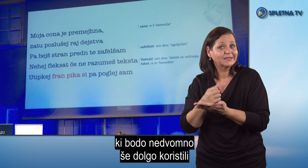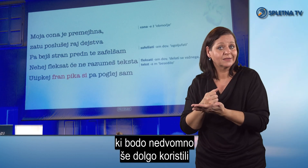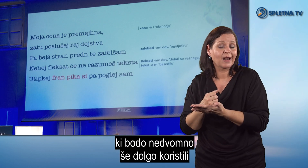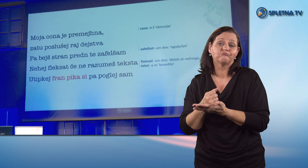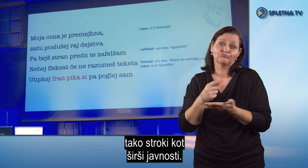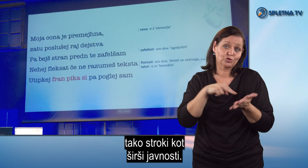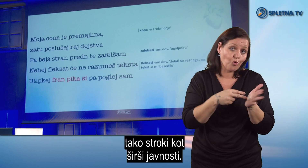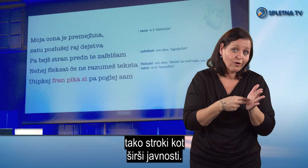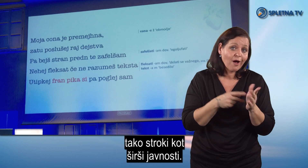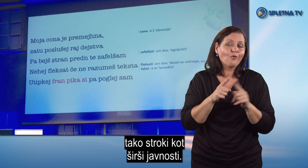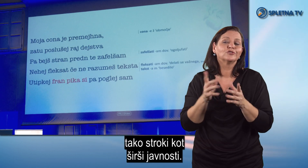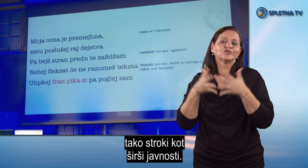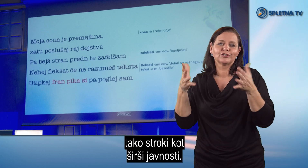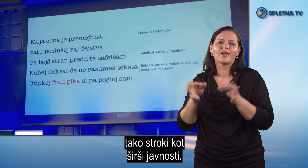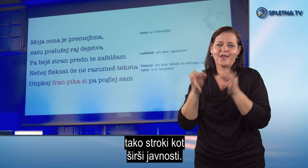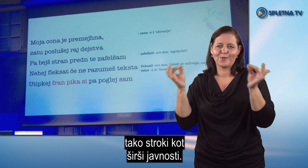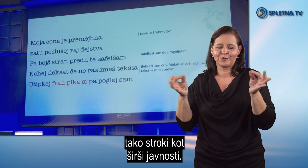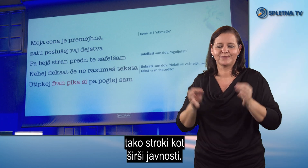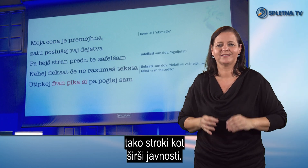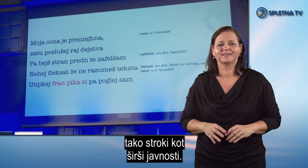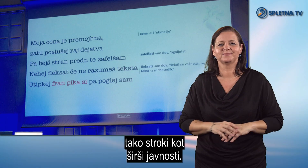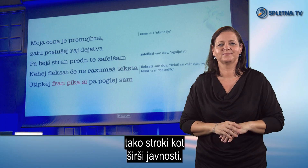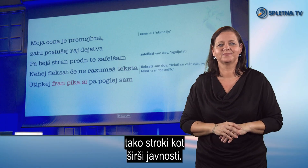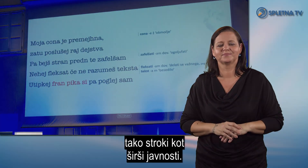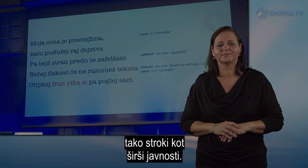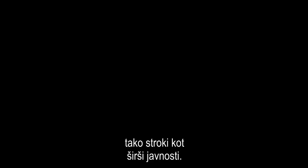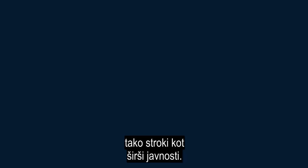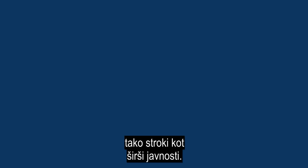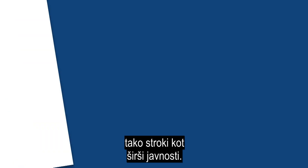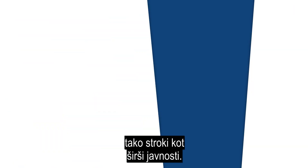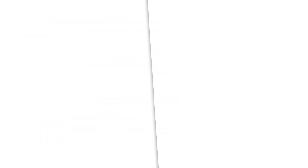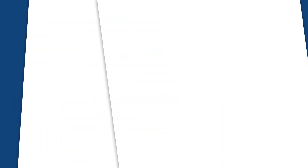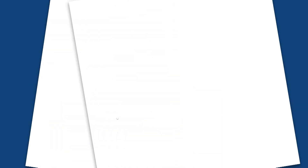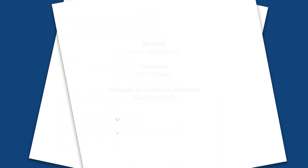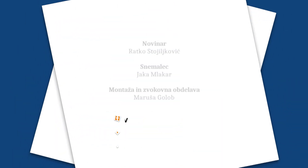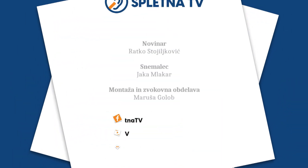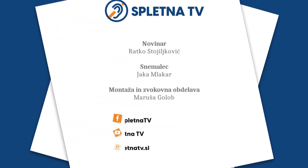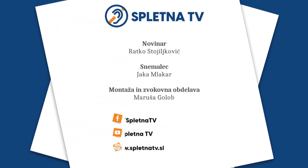tako stroki kot širši javnosti.